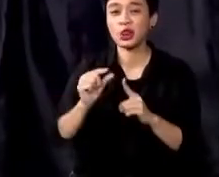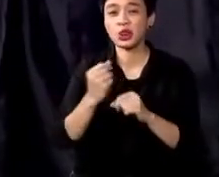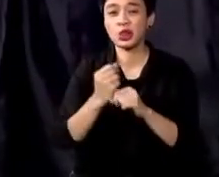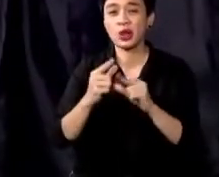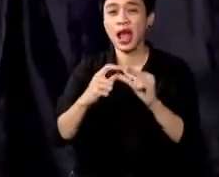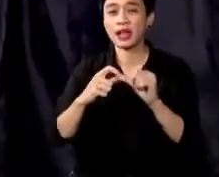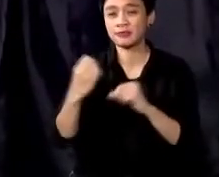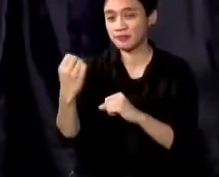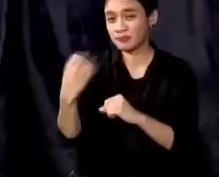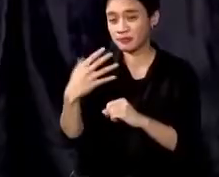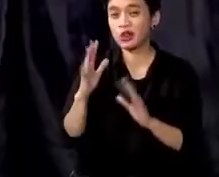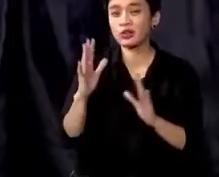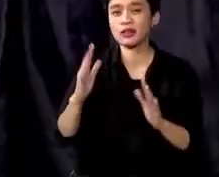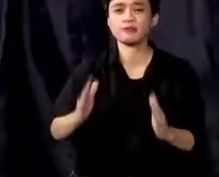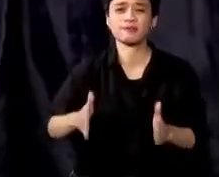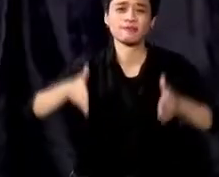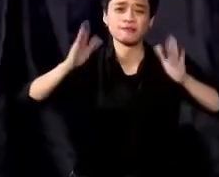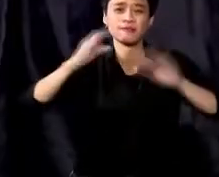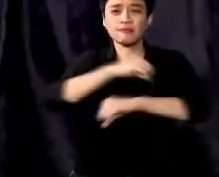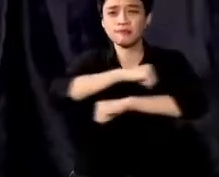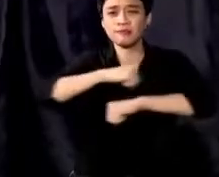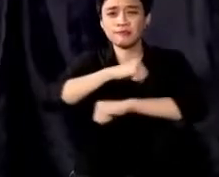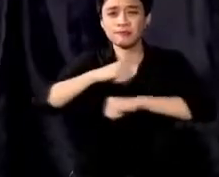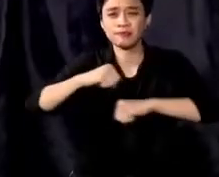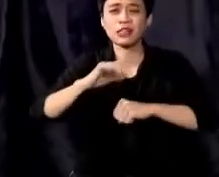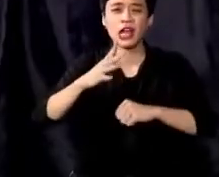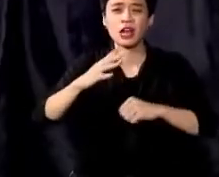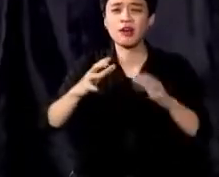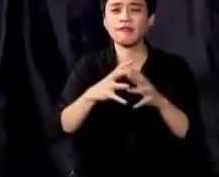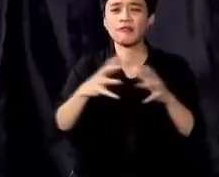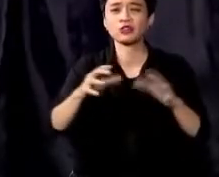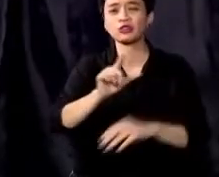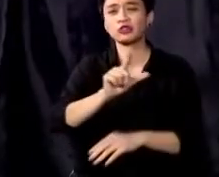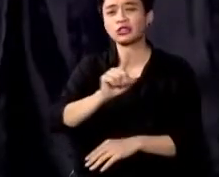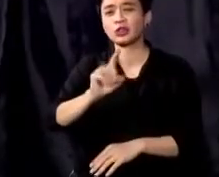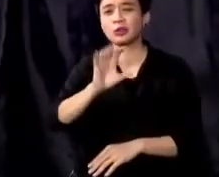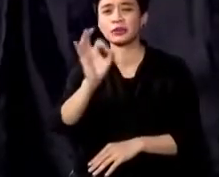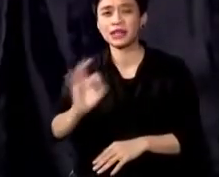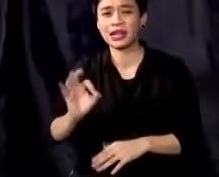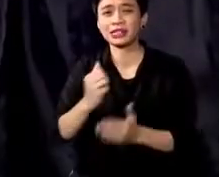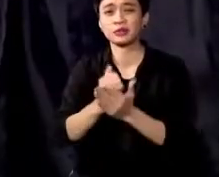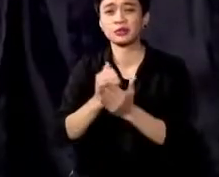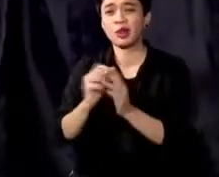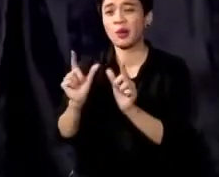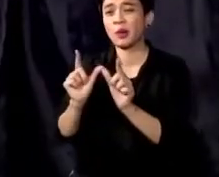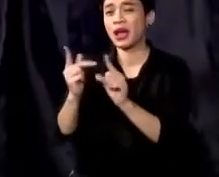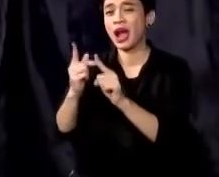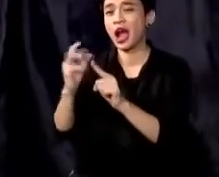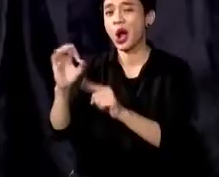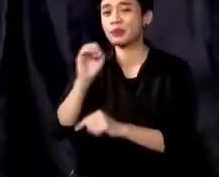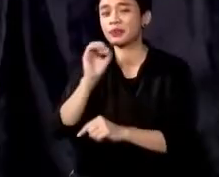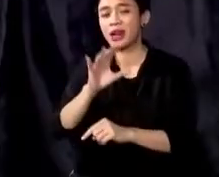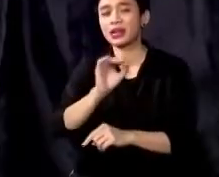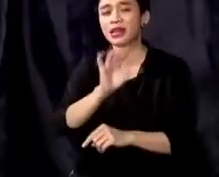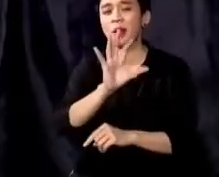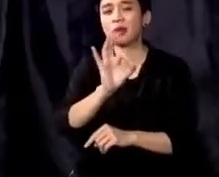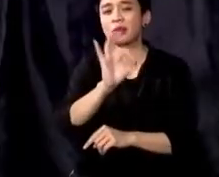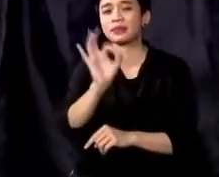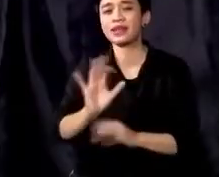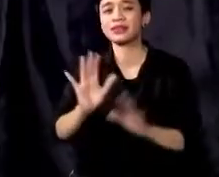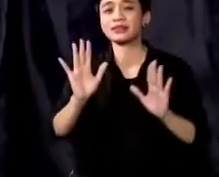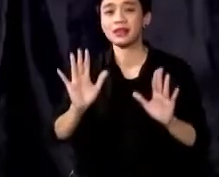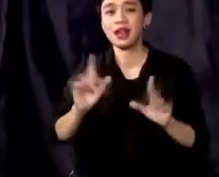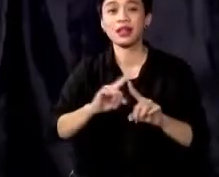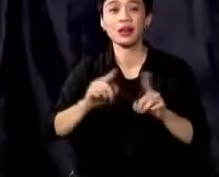keterisian atlet saat ini sudah mencapai 71% melebihi standar Who yang hanya 50% Bagaimana dengan